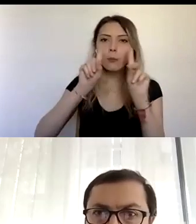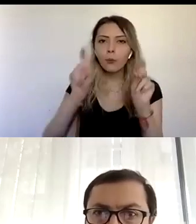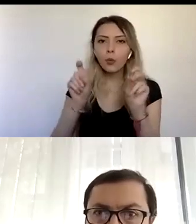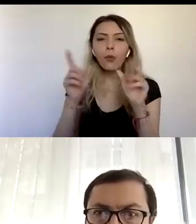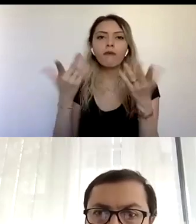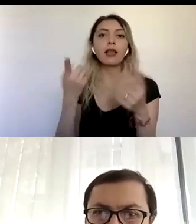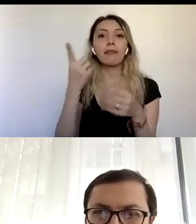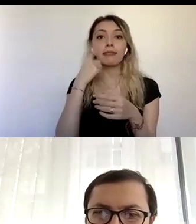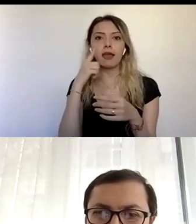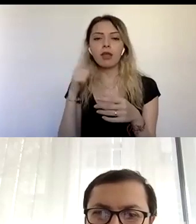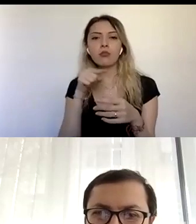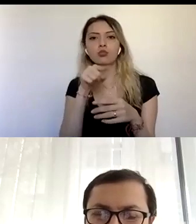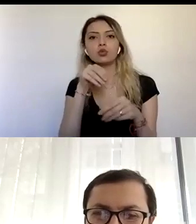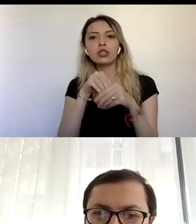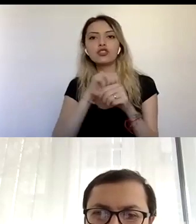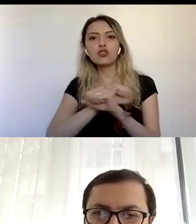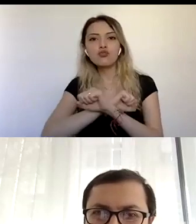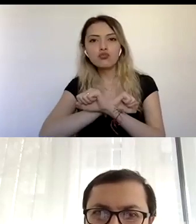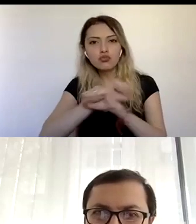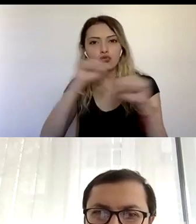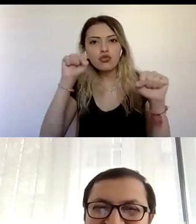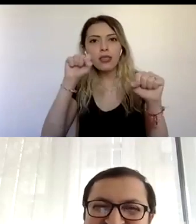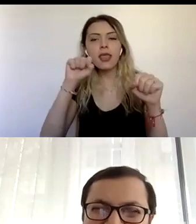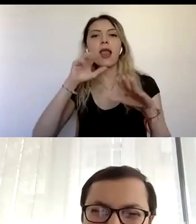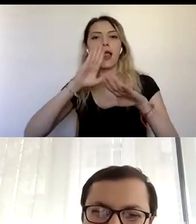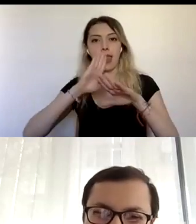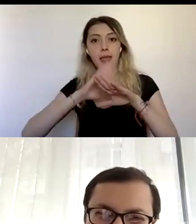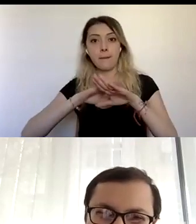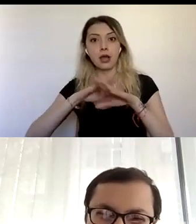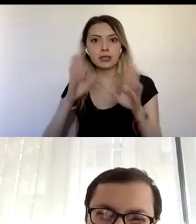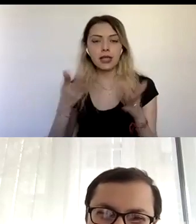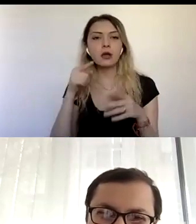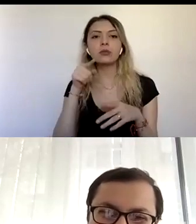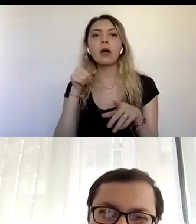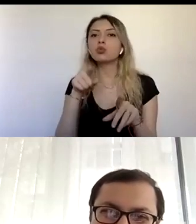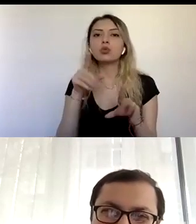miydiniz demiş. Bu arada bu soru doğrudan Toplumsal Bilgi ve İletişim Derneği'ne, yani herkinize de.